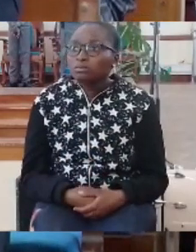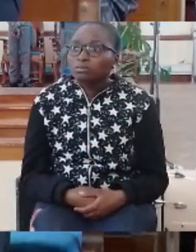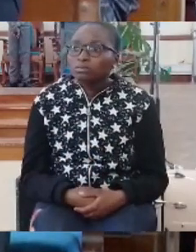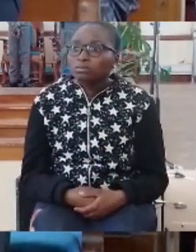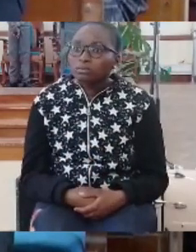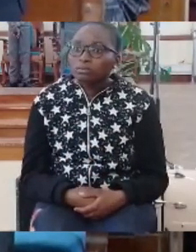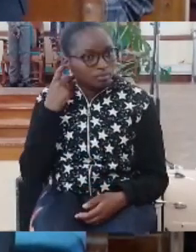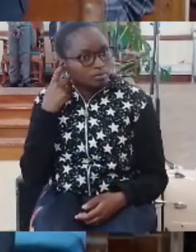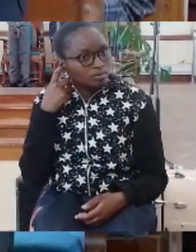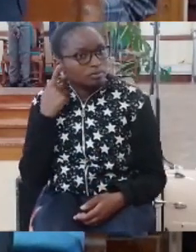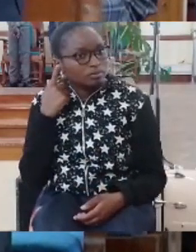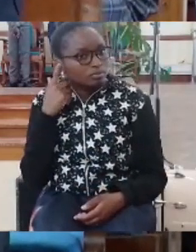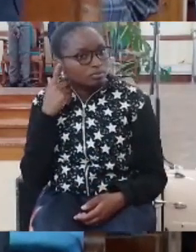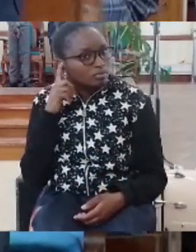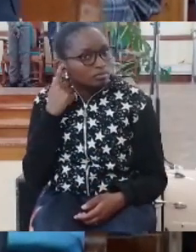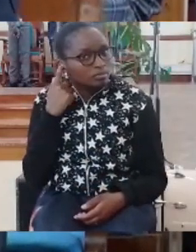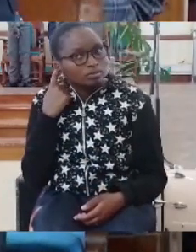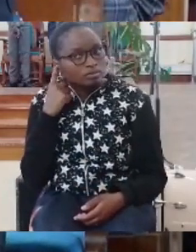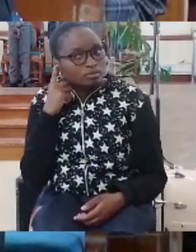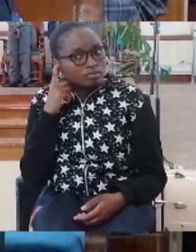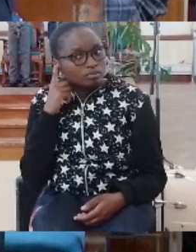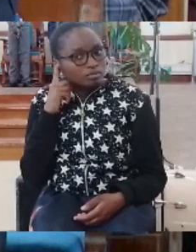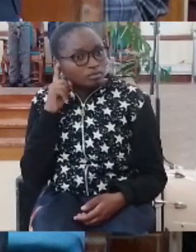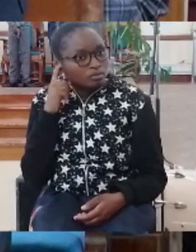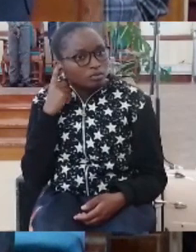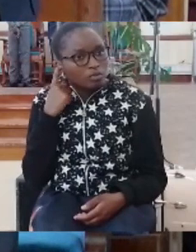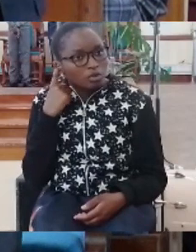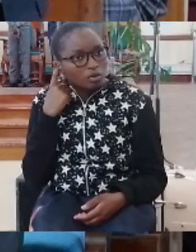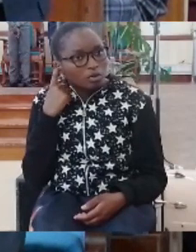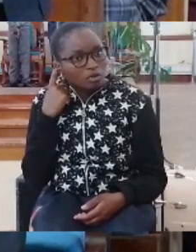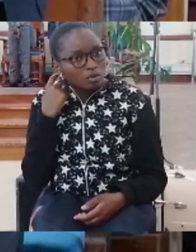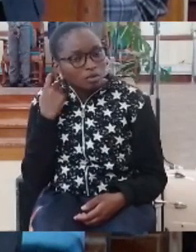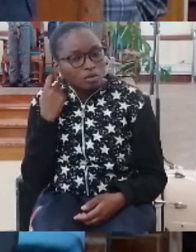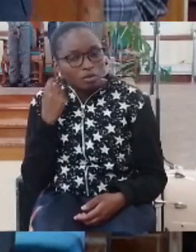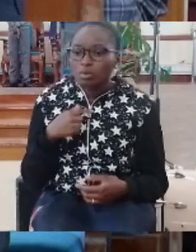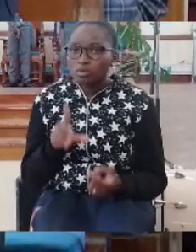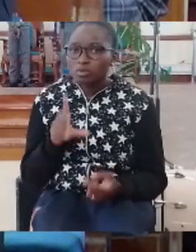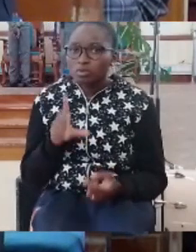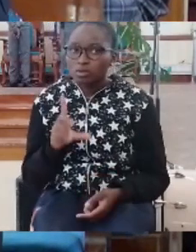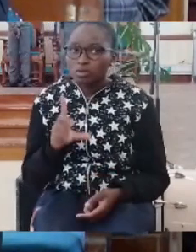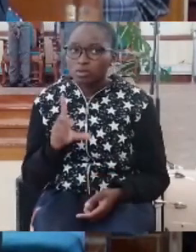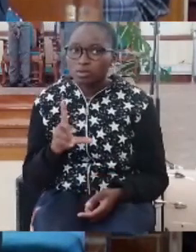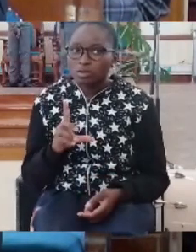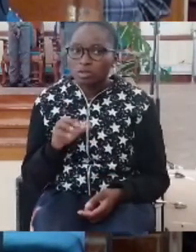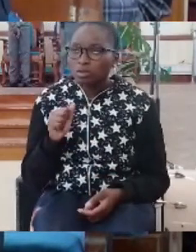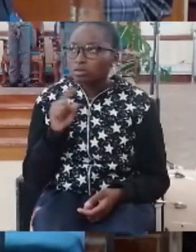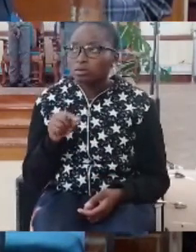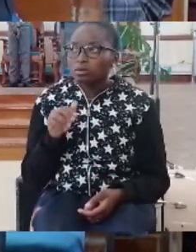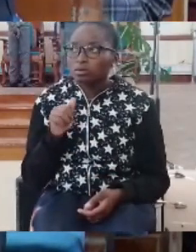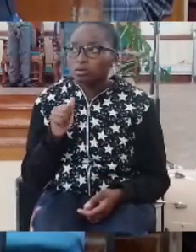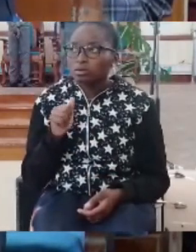wadage kwa kigerero odo wakomu hatereria. We wadhile kwa lazaro. Onani netematu kwa na more than you made a